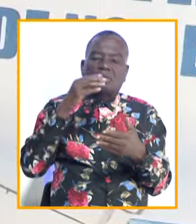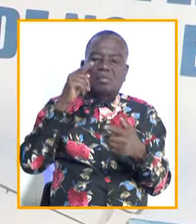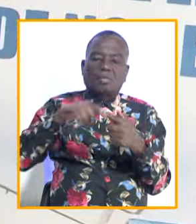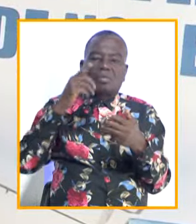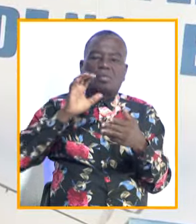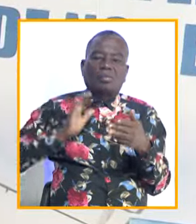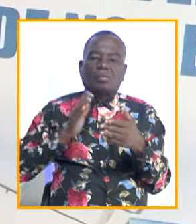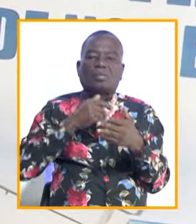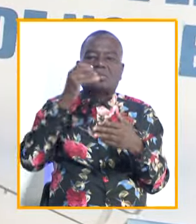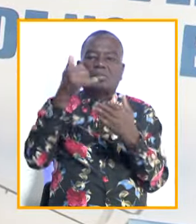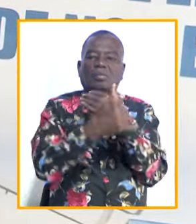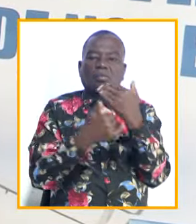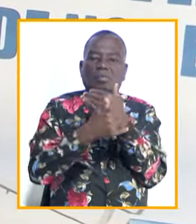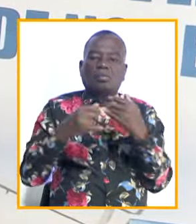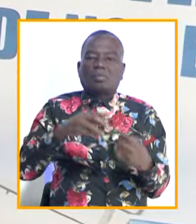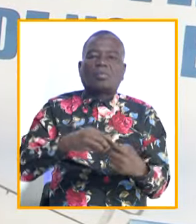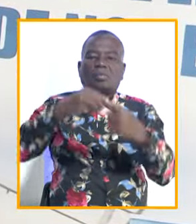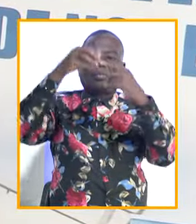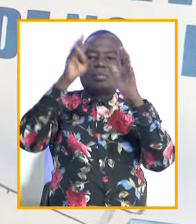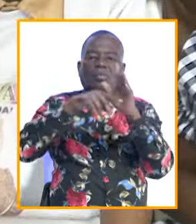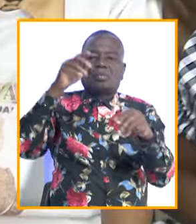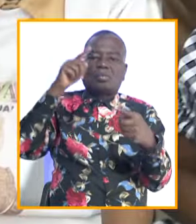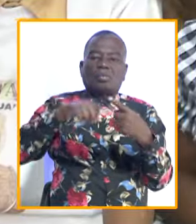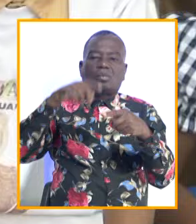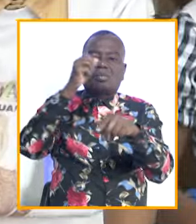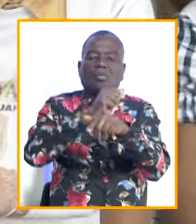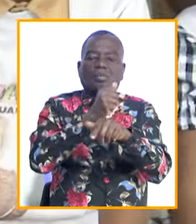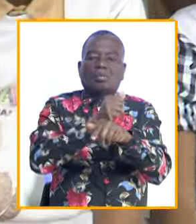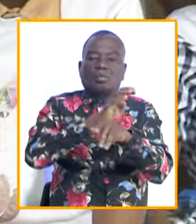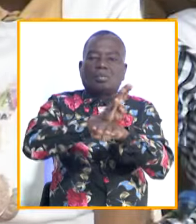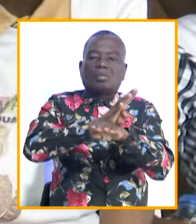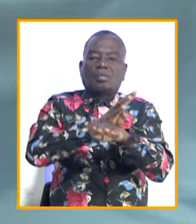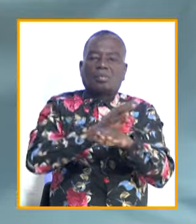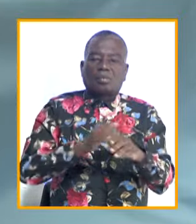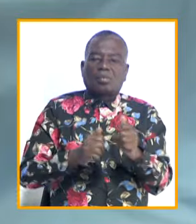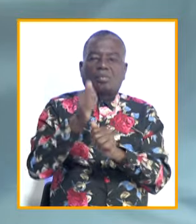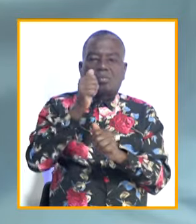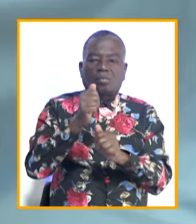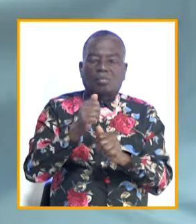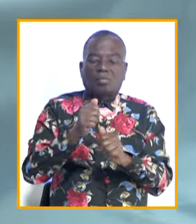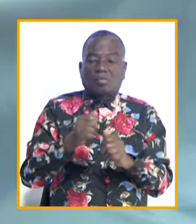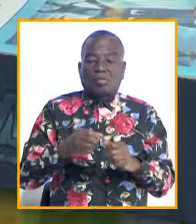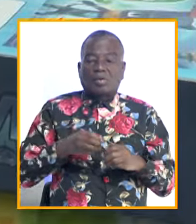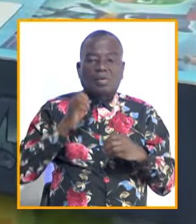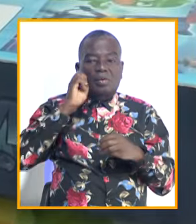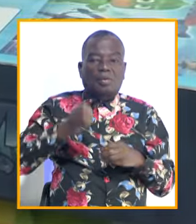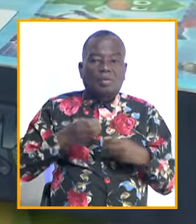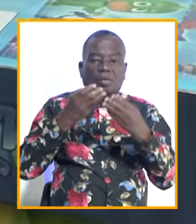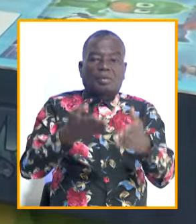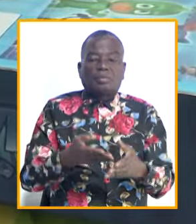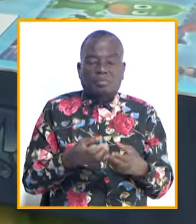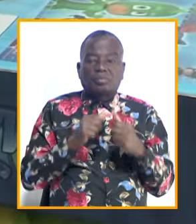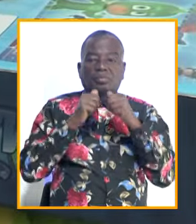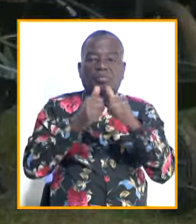pays, en particulier à Bouaké. En plus des kits scolaires, des dons en vivres et en matériel divers composés de